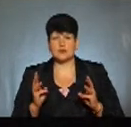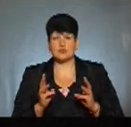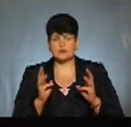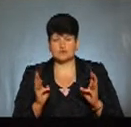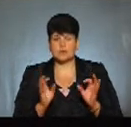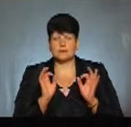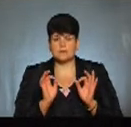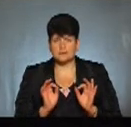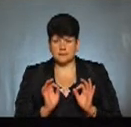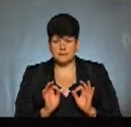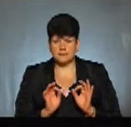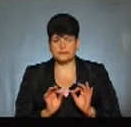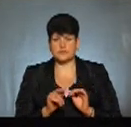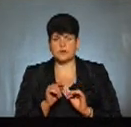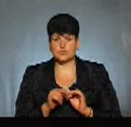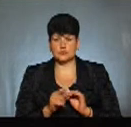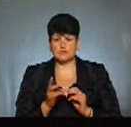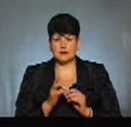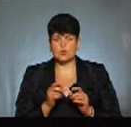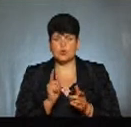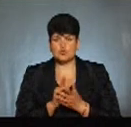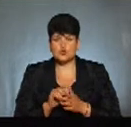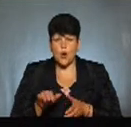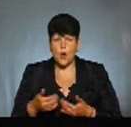правильно. Його потрібно обов'язково обкопати,